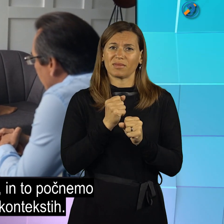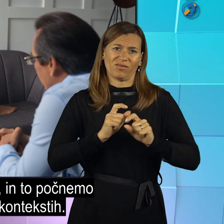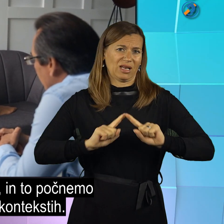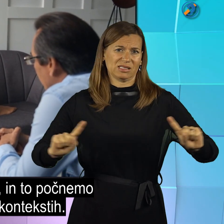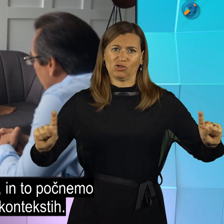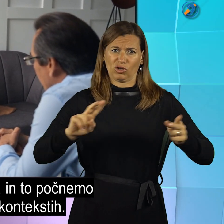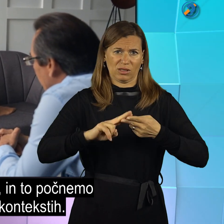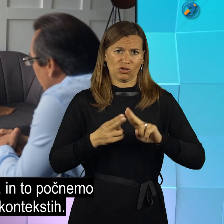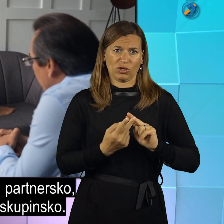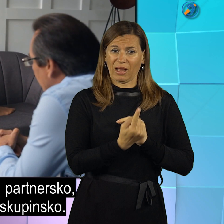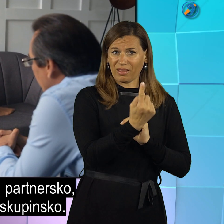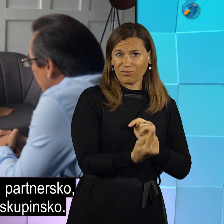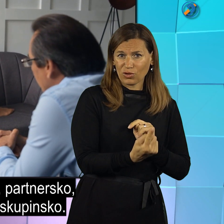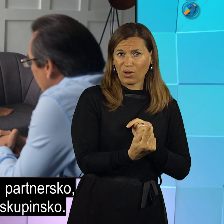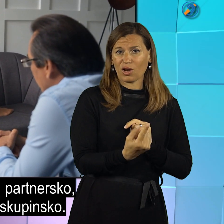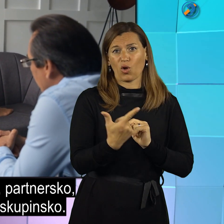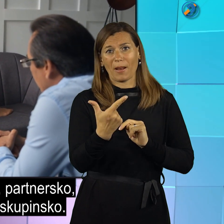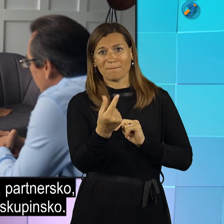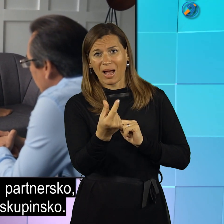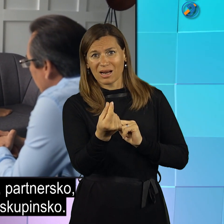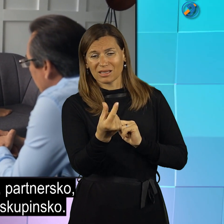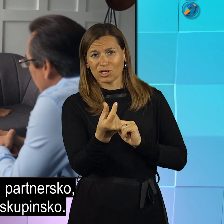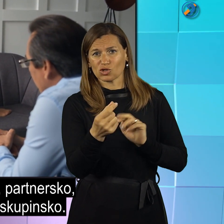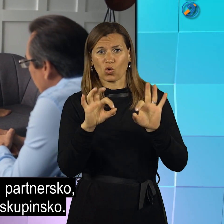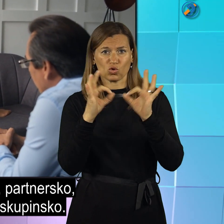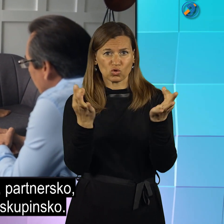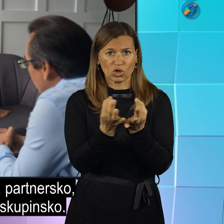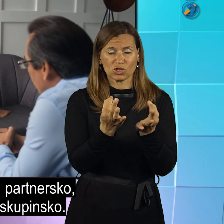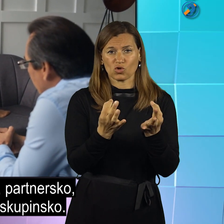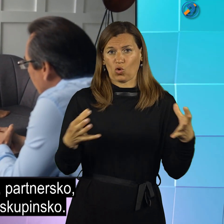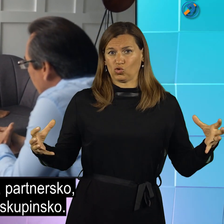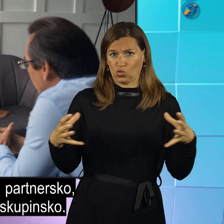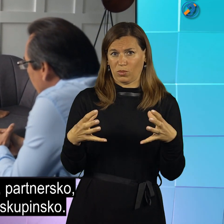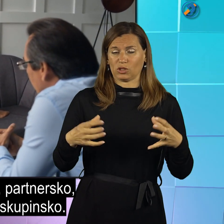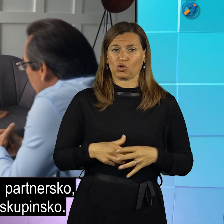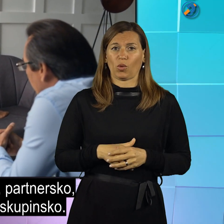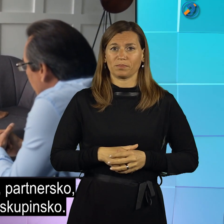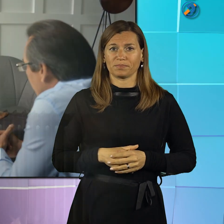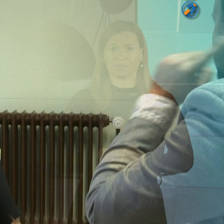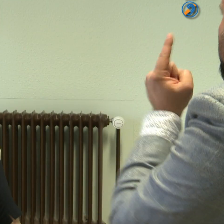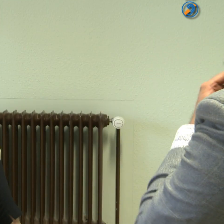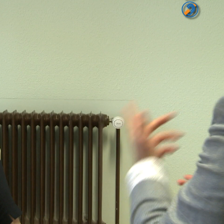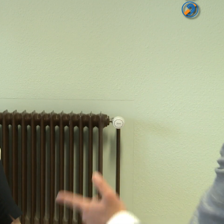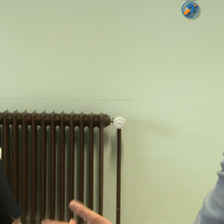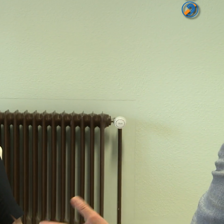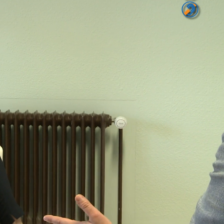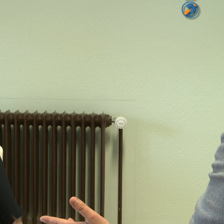v različnih kontekstih, individualno, partnersko, družinsko, skupinsko.